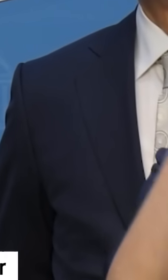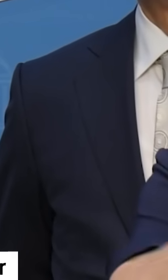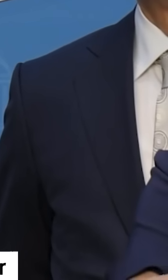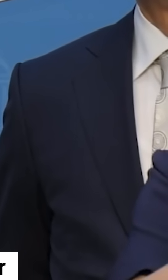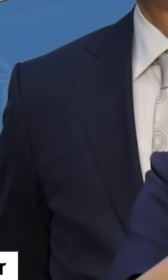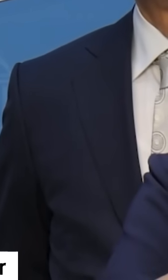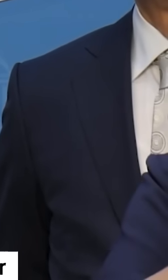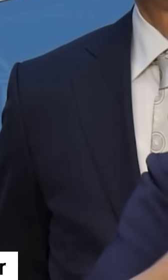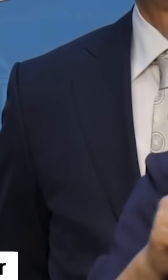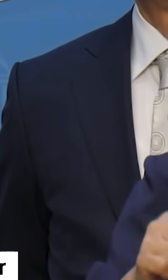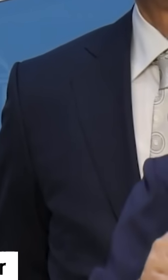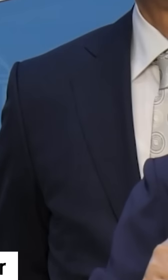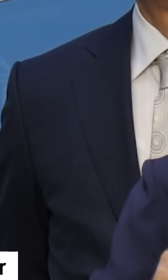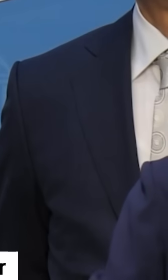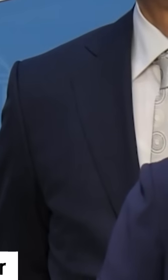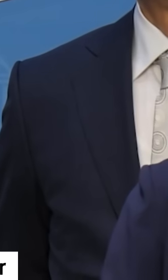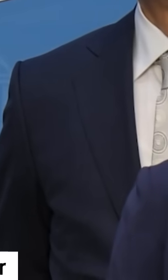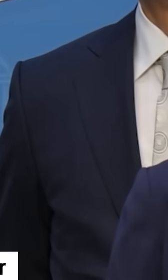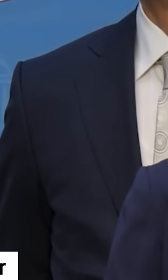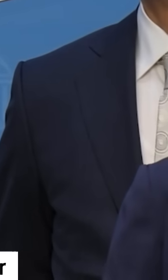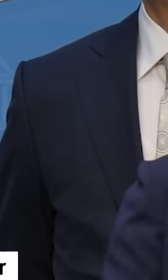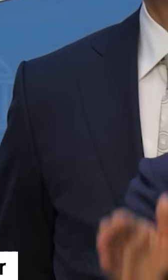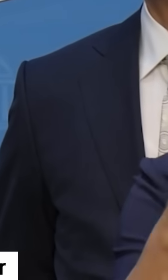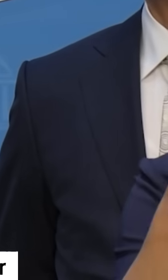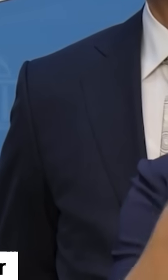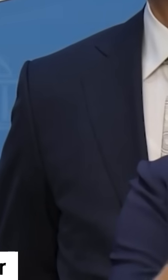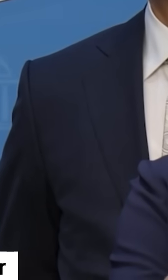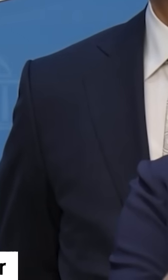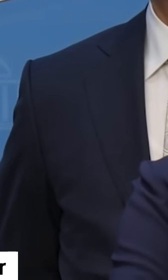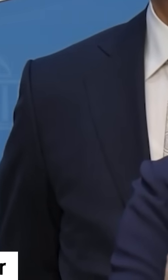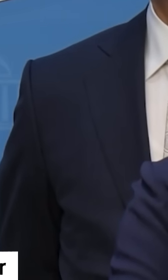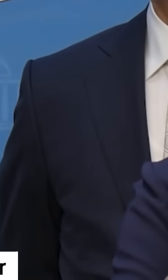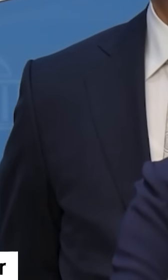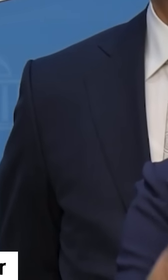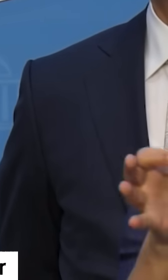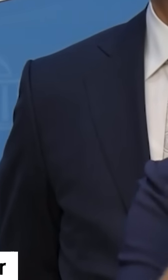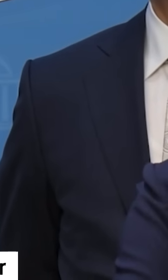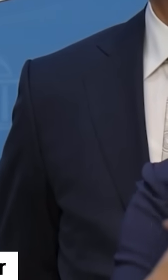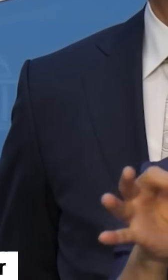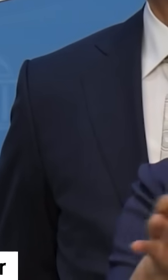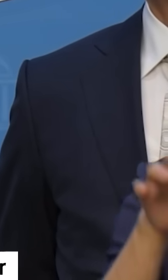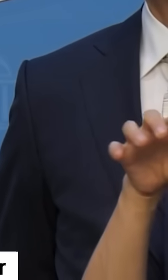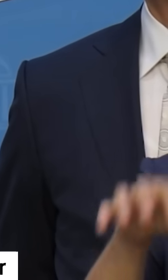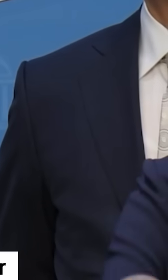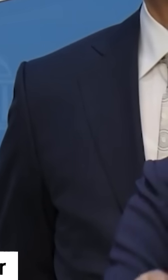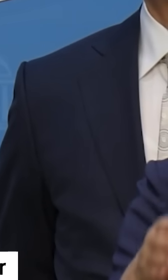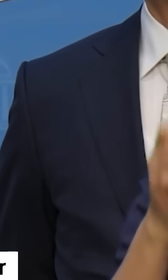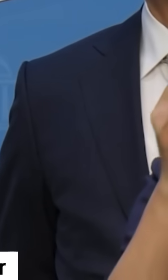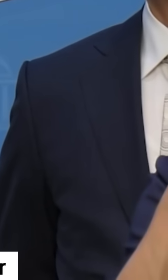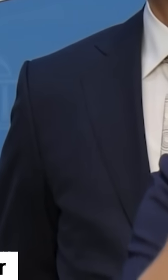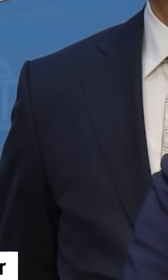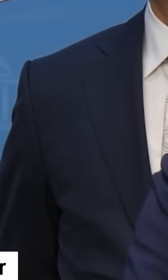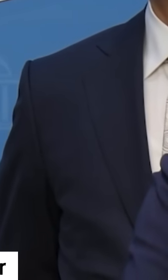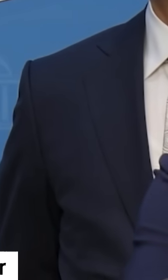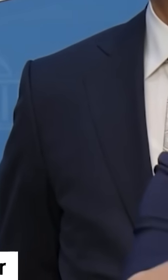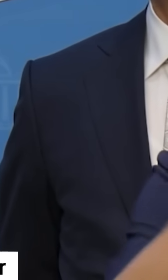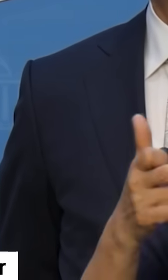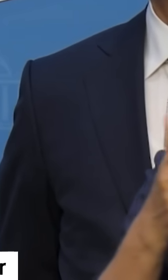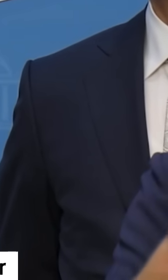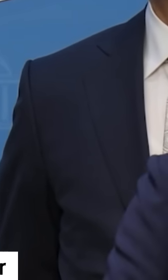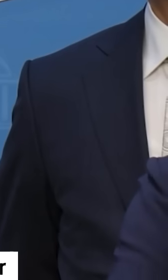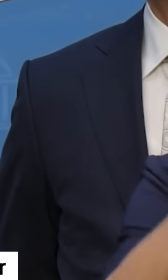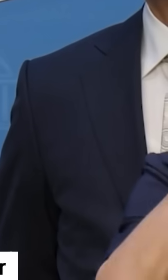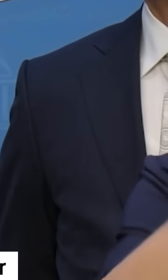악화시킨다는 세력입니다. 수산물을 식재료로 하는 외식업계는 벌써부터 큰